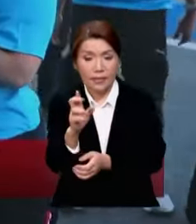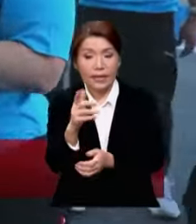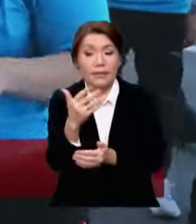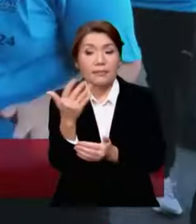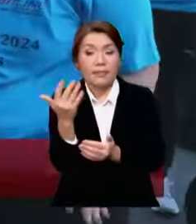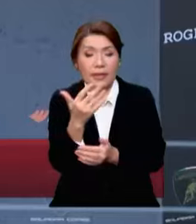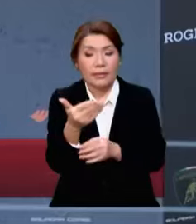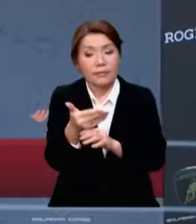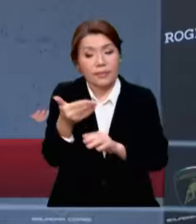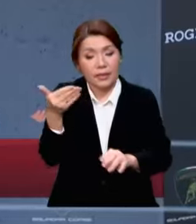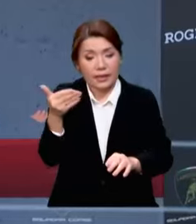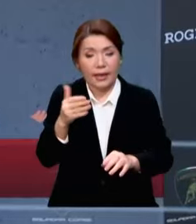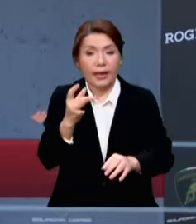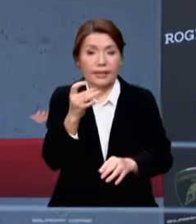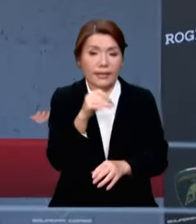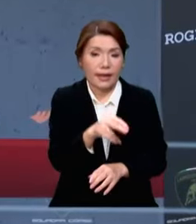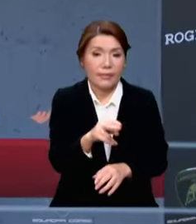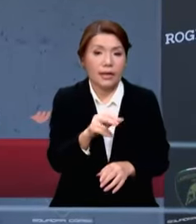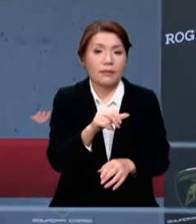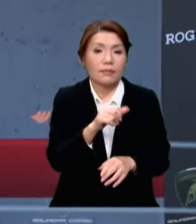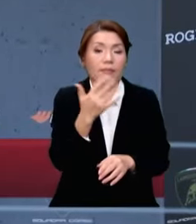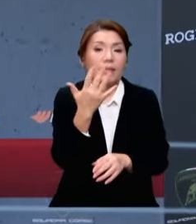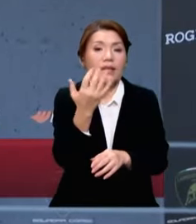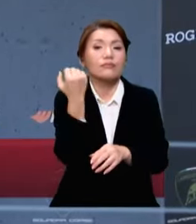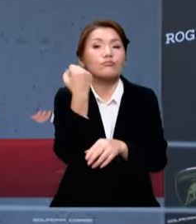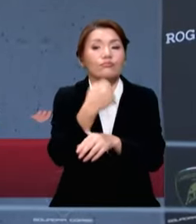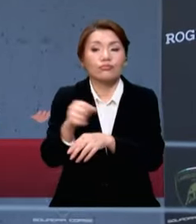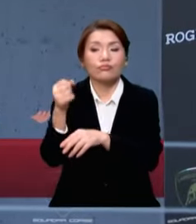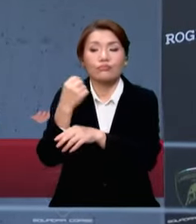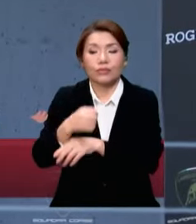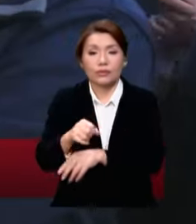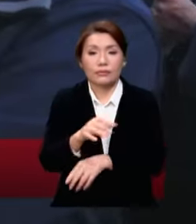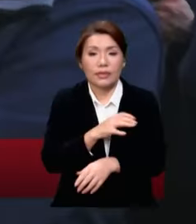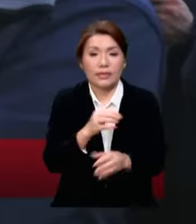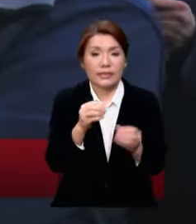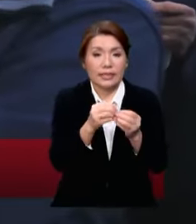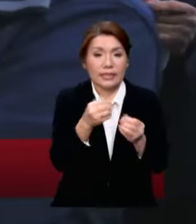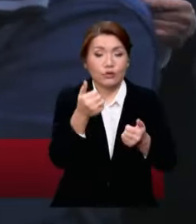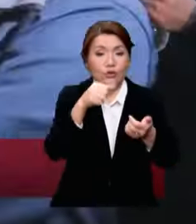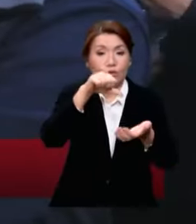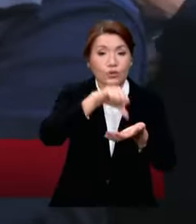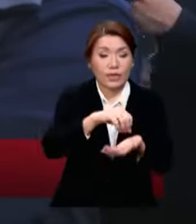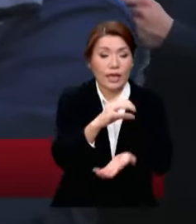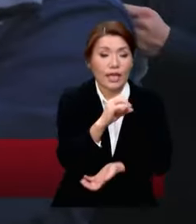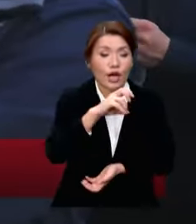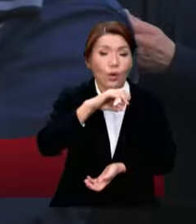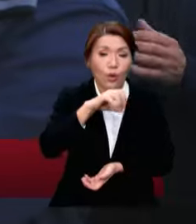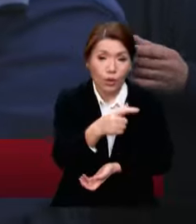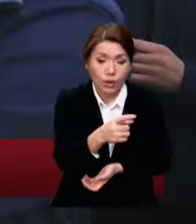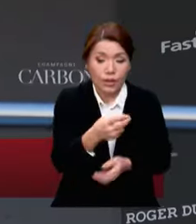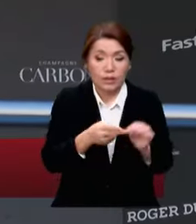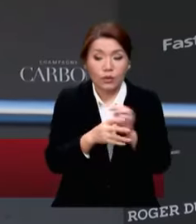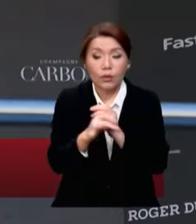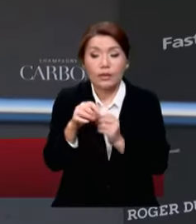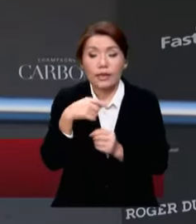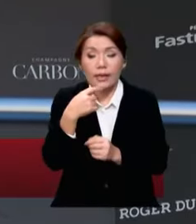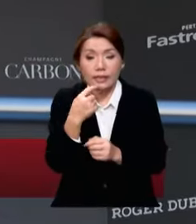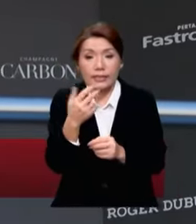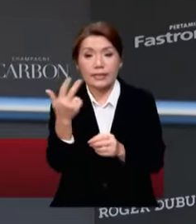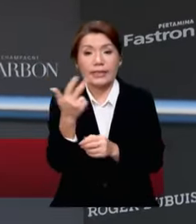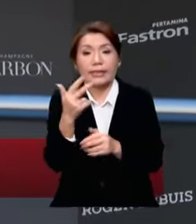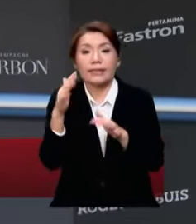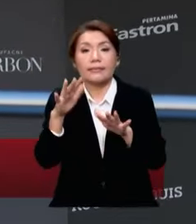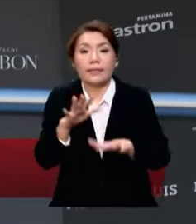5 предыдущих этапов, одержав 5 побед в 10 гонках. А вот Егор Оруджев в промежуточном протоколе серии был